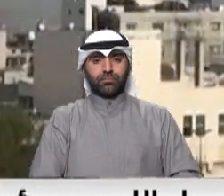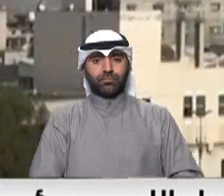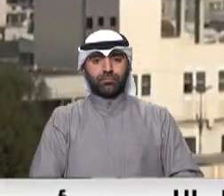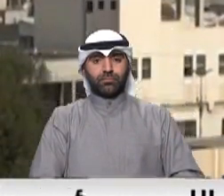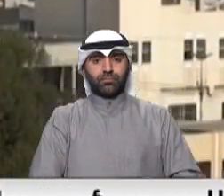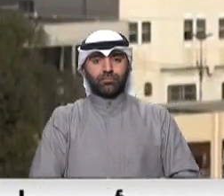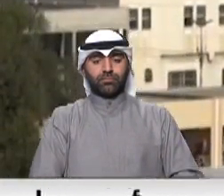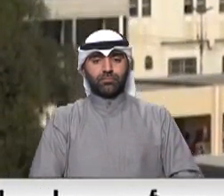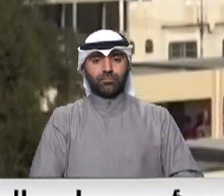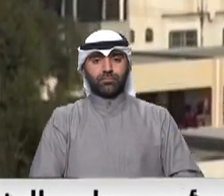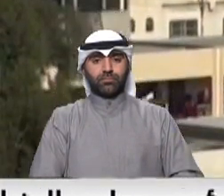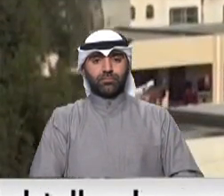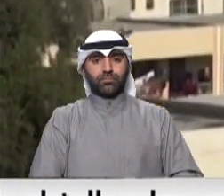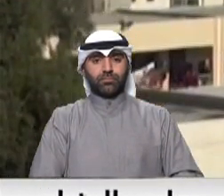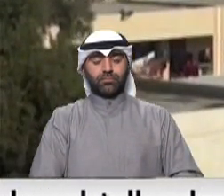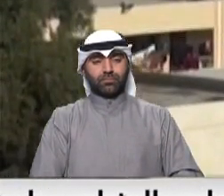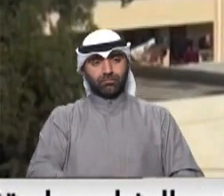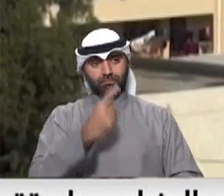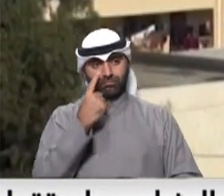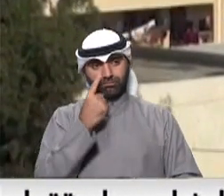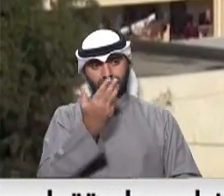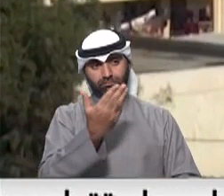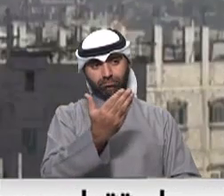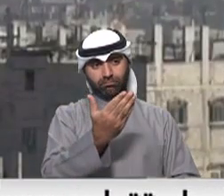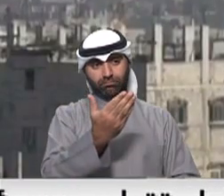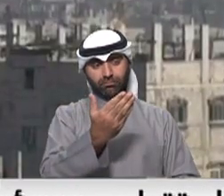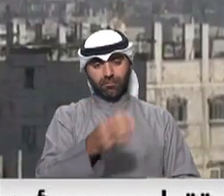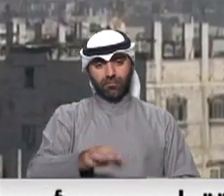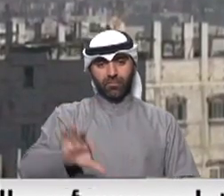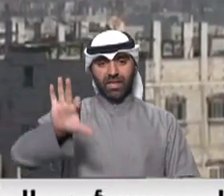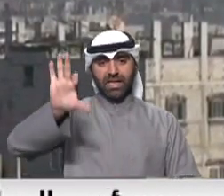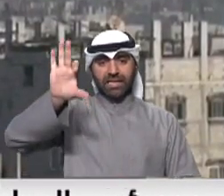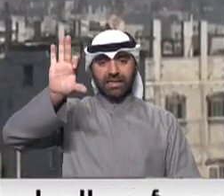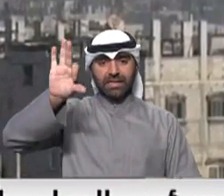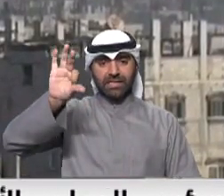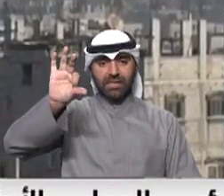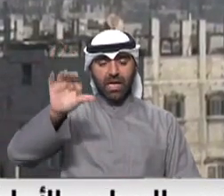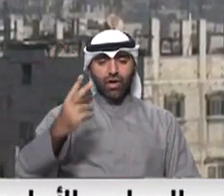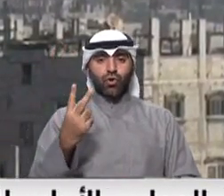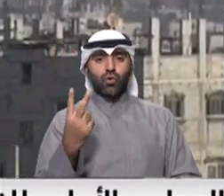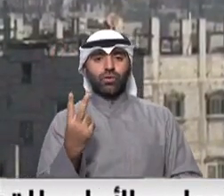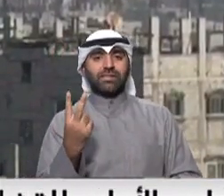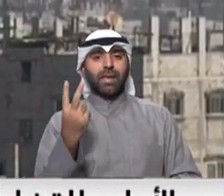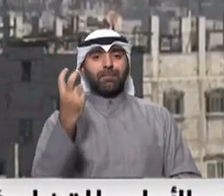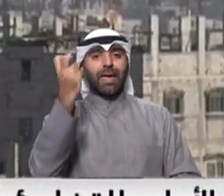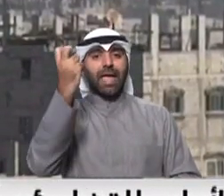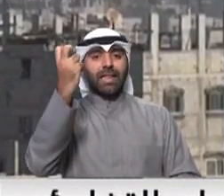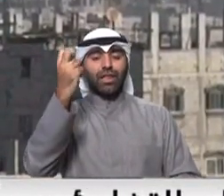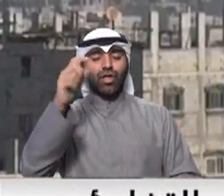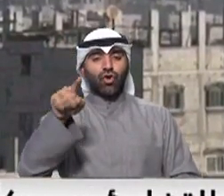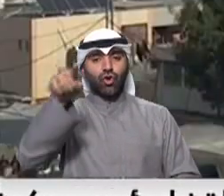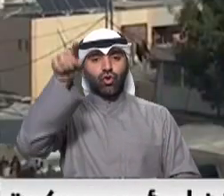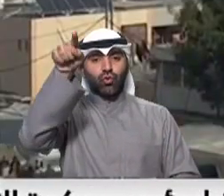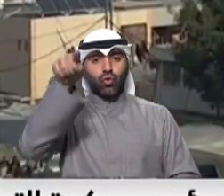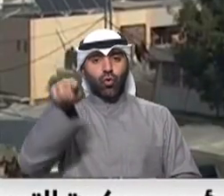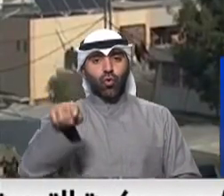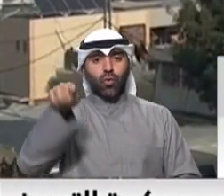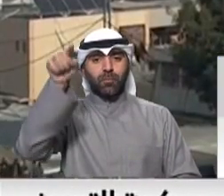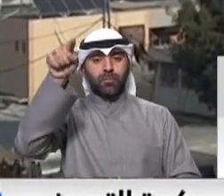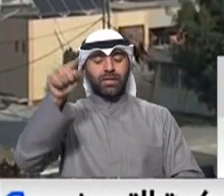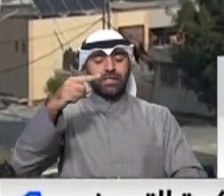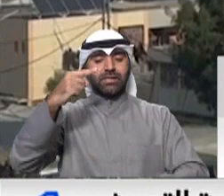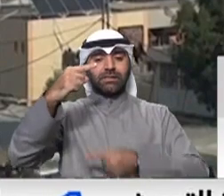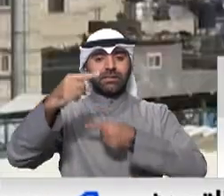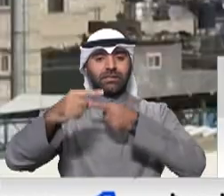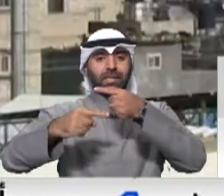القطاع لليوم الس9 على التوالي يواصل الاحتلال الاسرائيلي عدوانه المكثفه على قطاع غزه